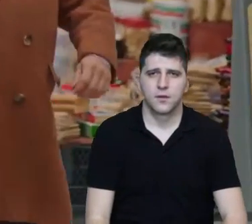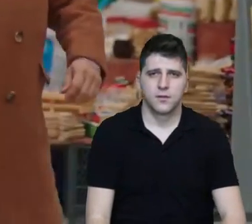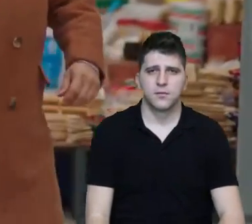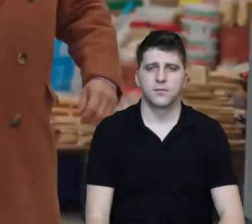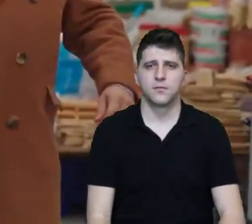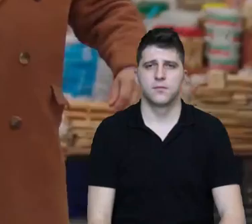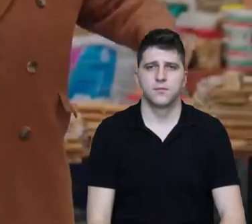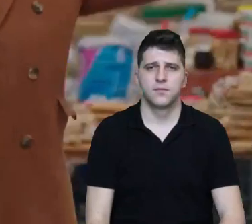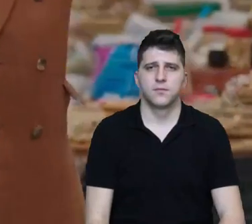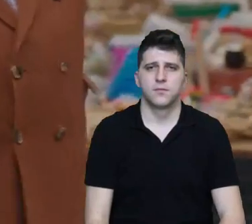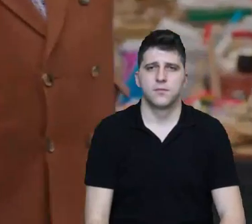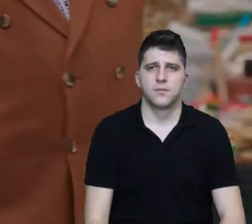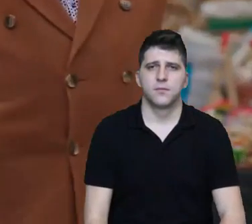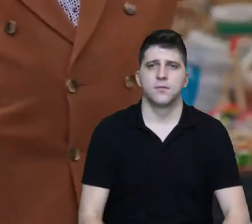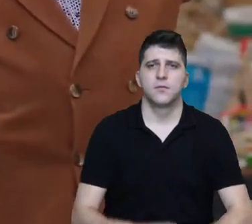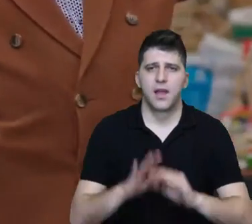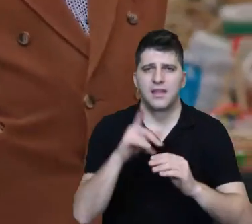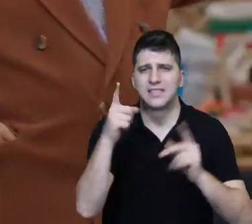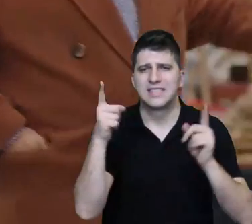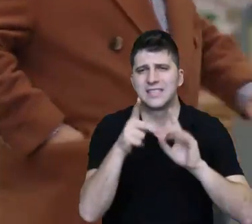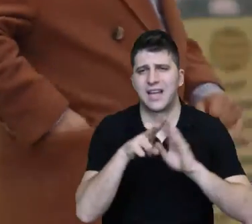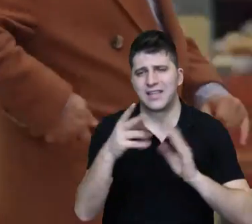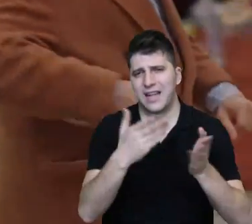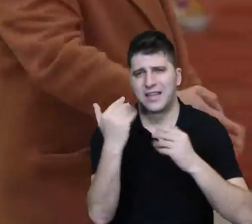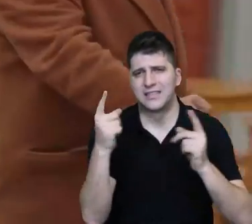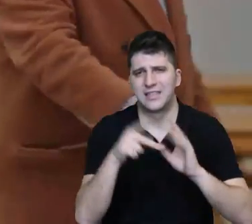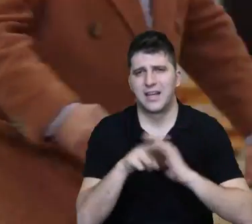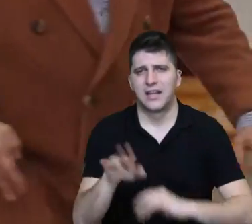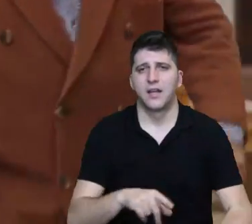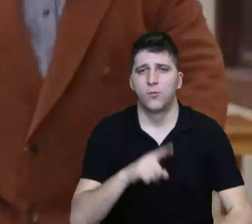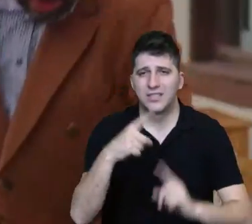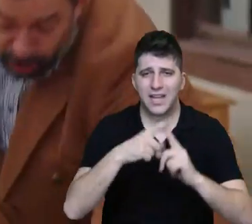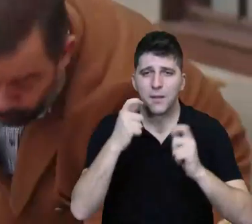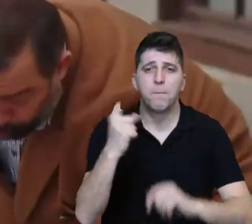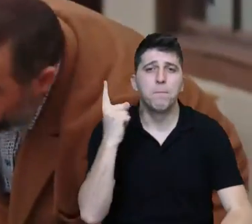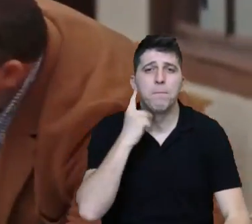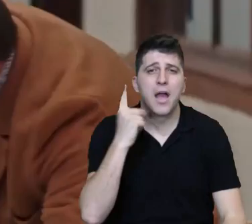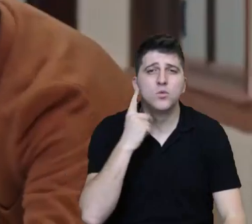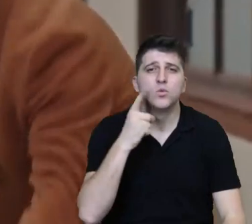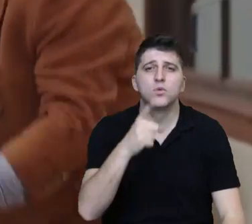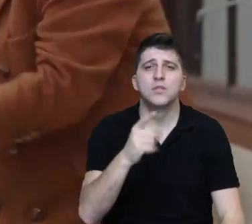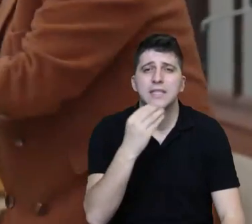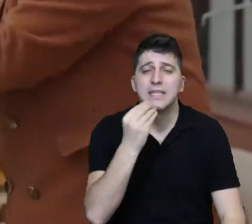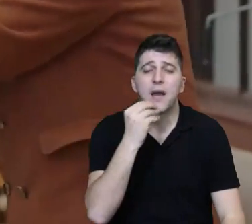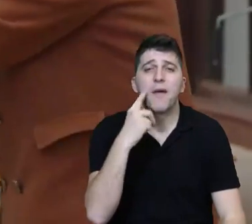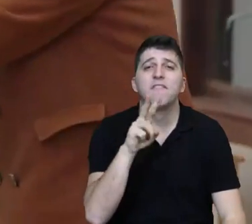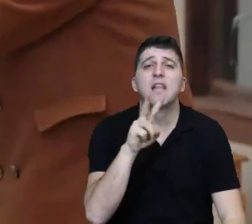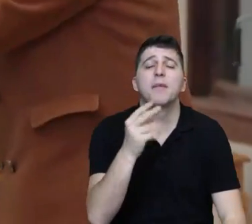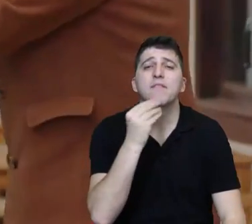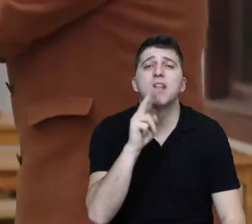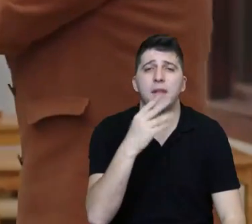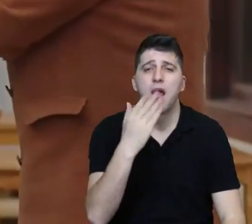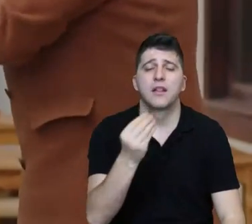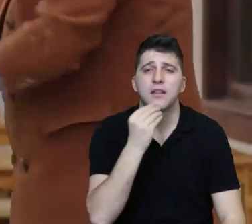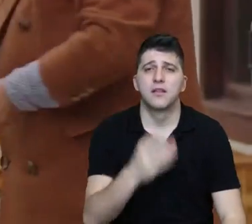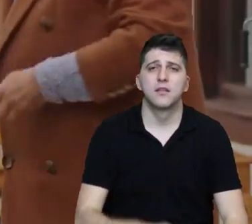ilerliyorlar. Böyle kısadan geçeriz, kısadan. Gel, gel. Ha bak, bu da Taraklı'nın meşhur mürdüm eriği. Ye bunu, vitamin, vitamin. Al,